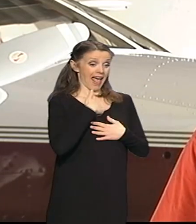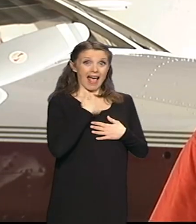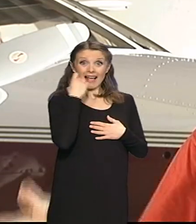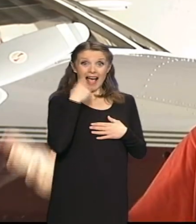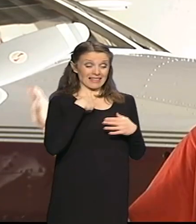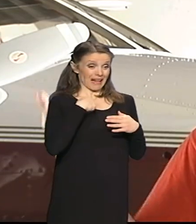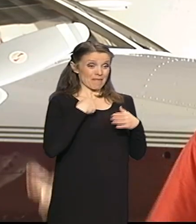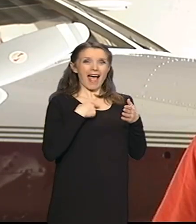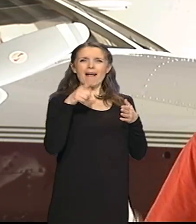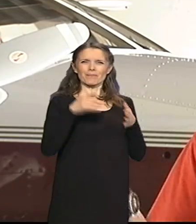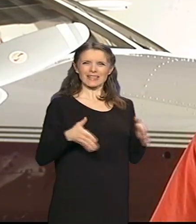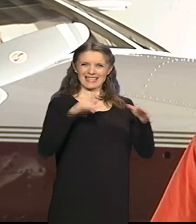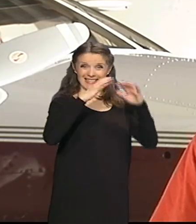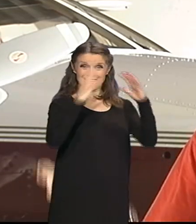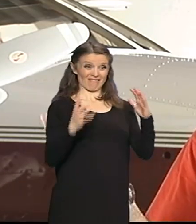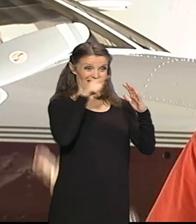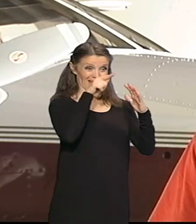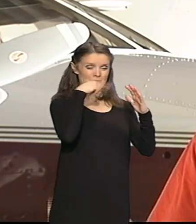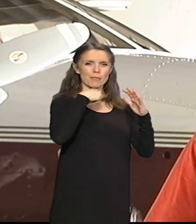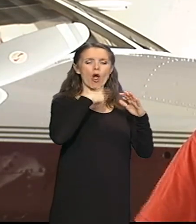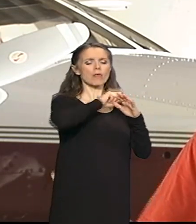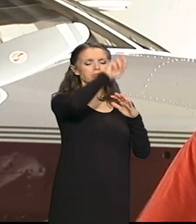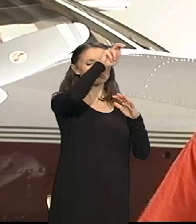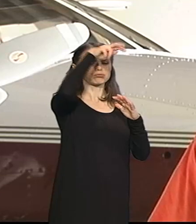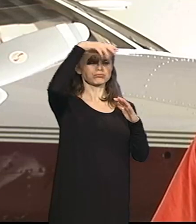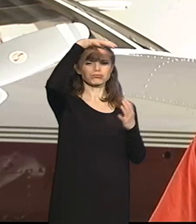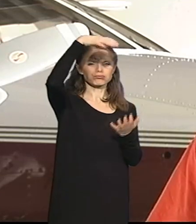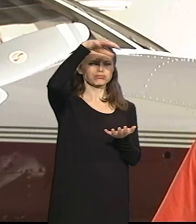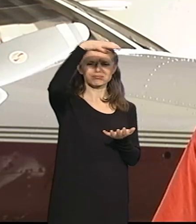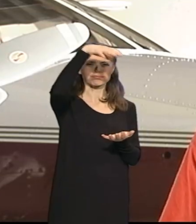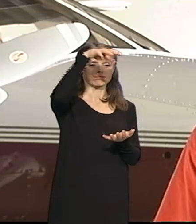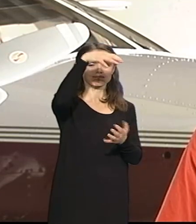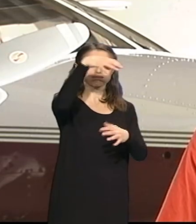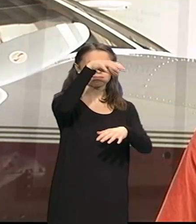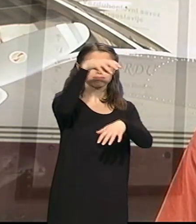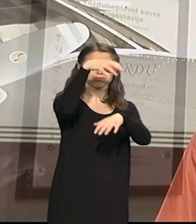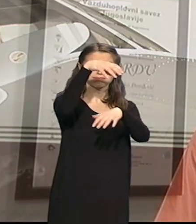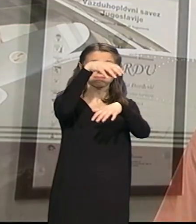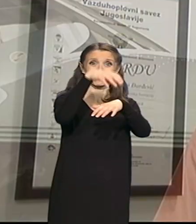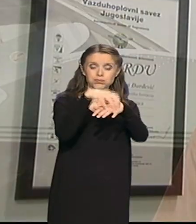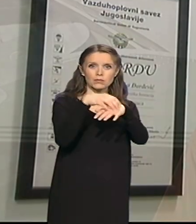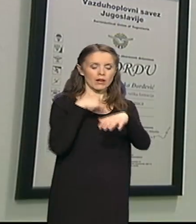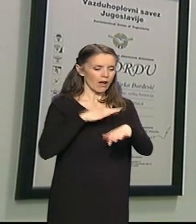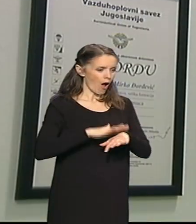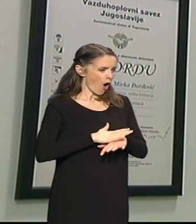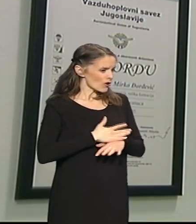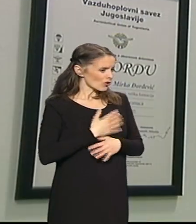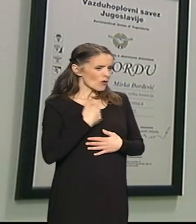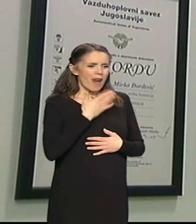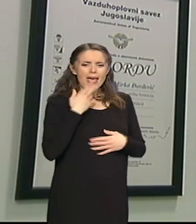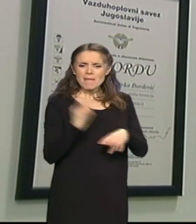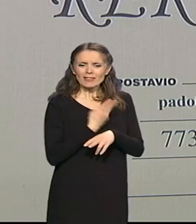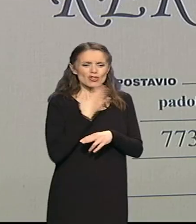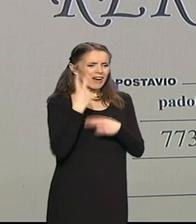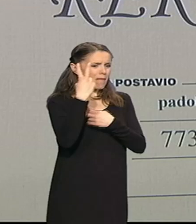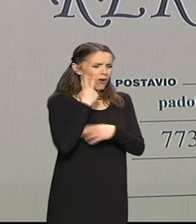pol, ja sam bio čovjek država na sred te ledene kape na vrhu planete. Vi ste i rekorder u slobodnom